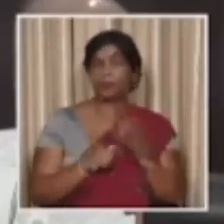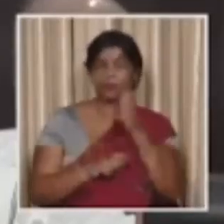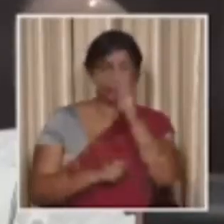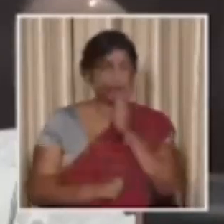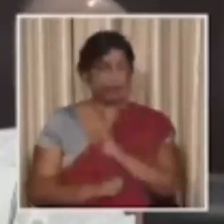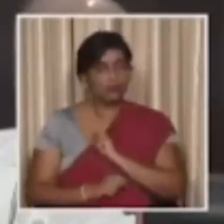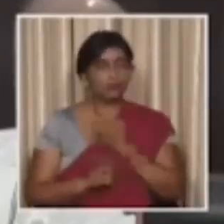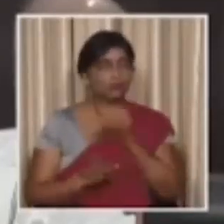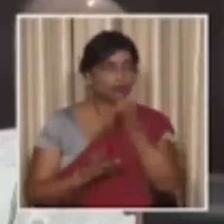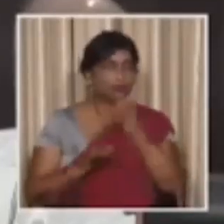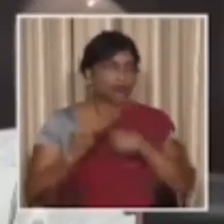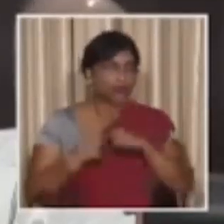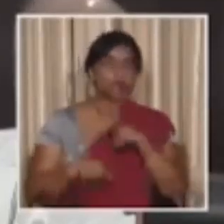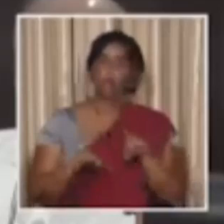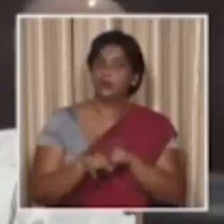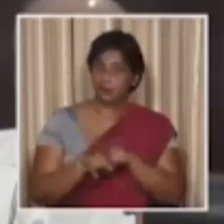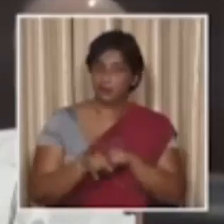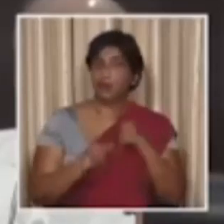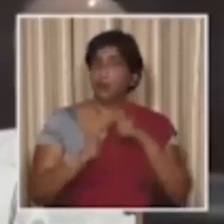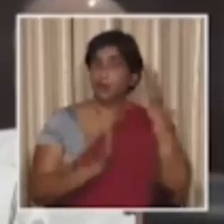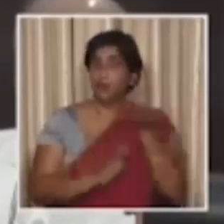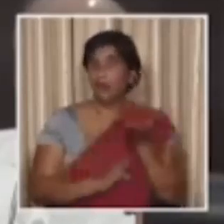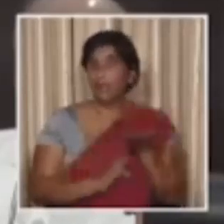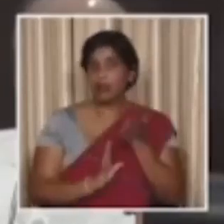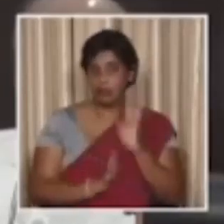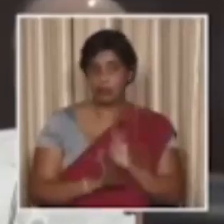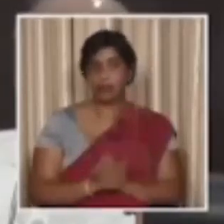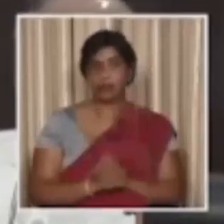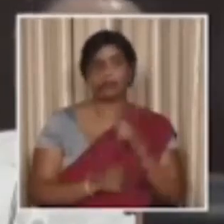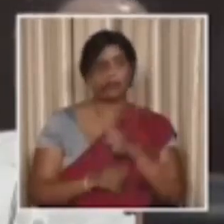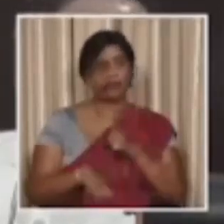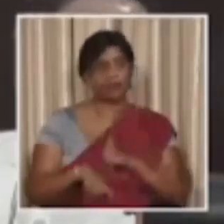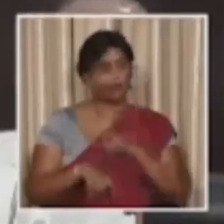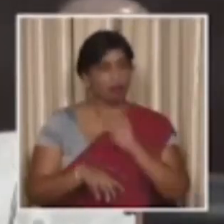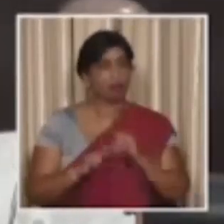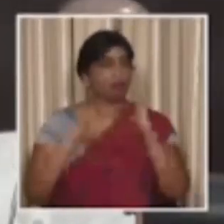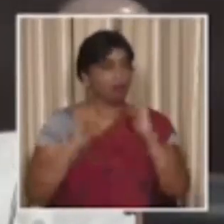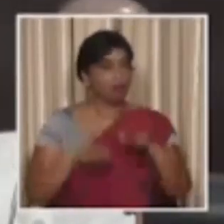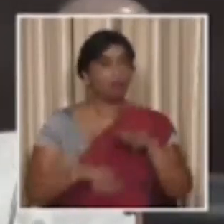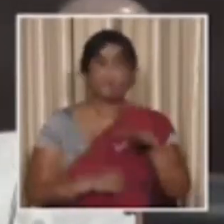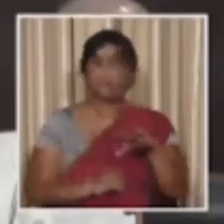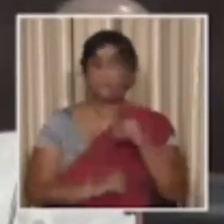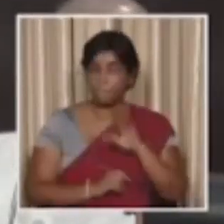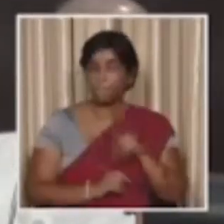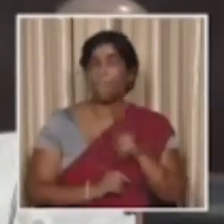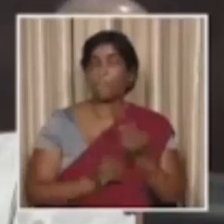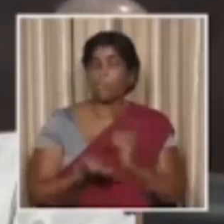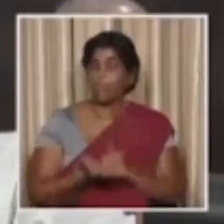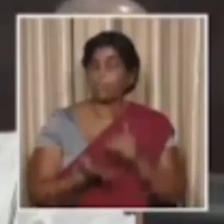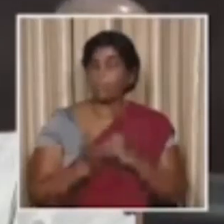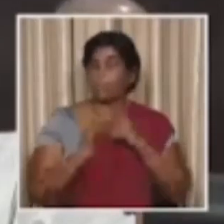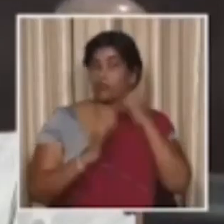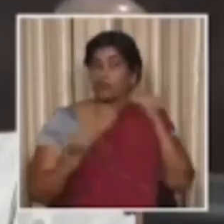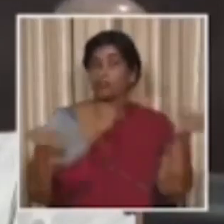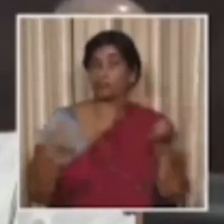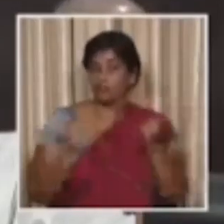හා සාක්ෂාර අමුද්‍රව්‍ය වලට ජාත්‍යන්තර ඉල්ලුමක් තිබෙනවා මේ අවස්ථාව හරියාකාරව පාවිච්චි කළොත් තව තවත්